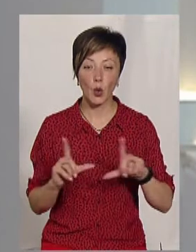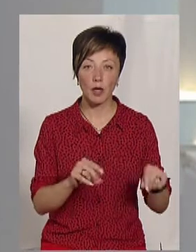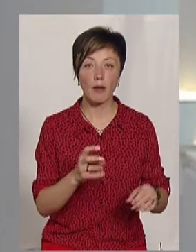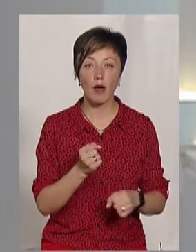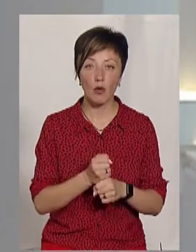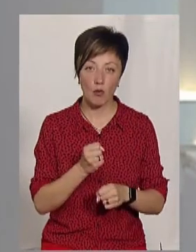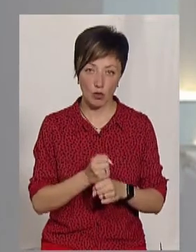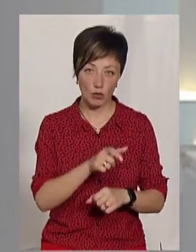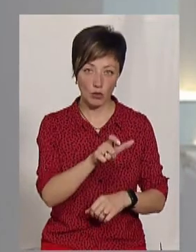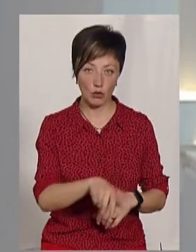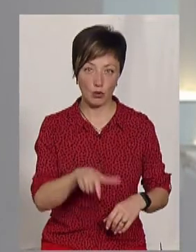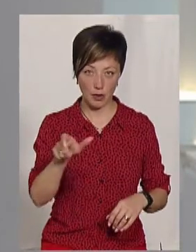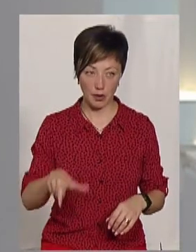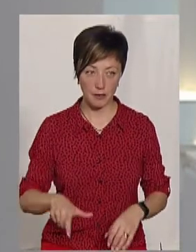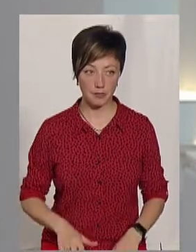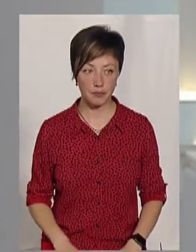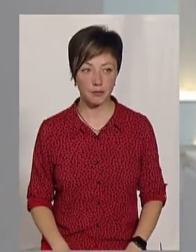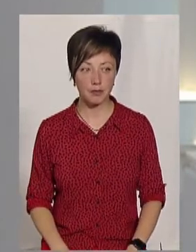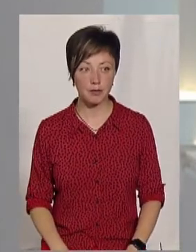доїзд певної категорії